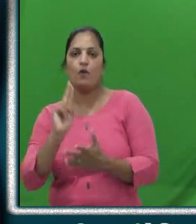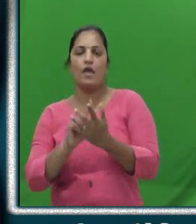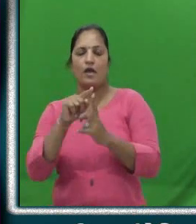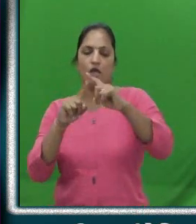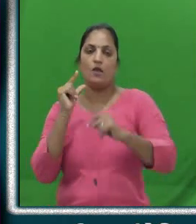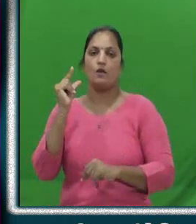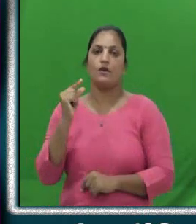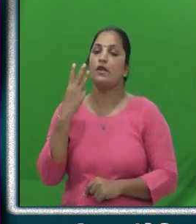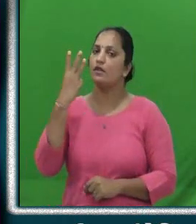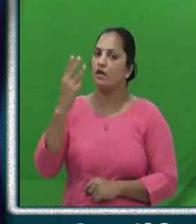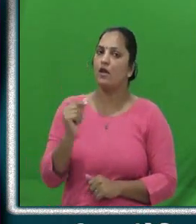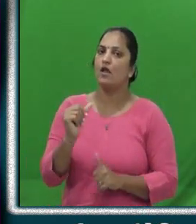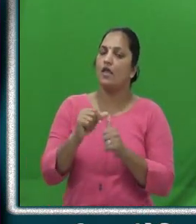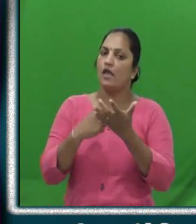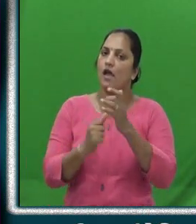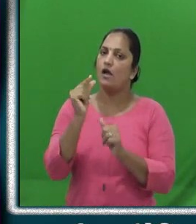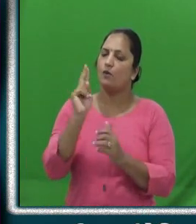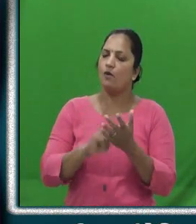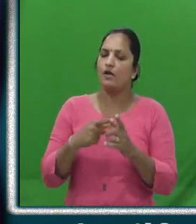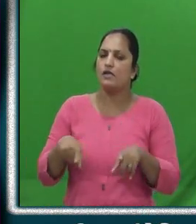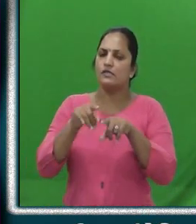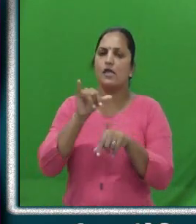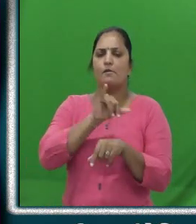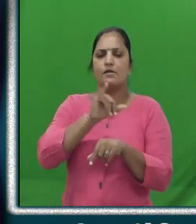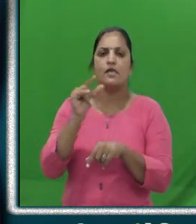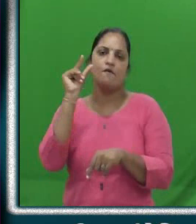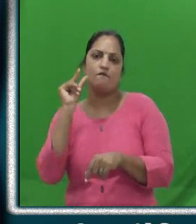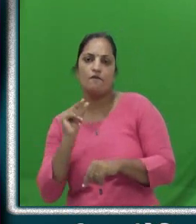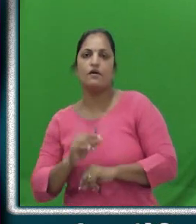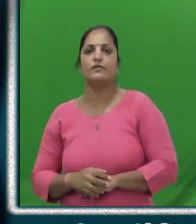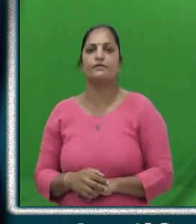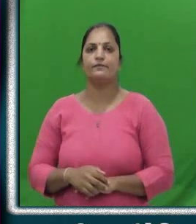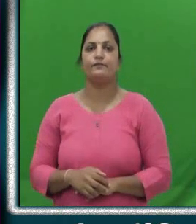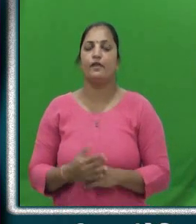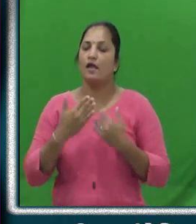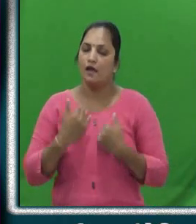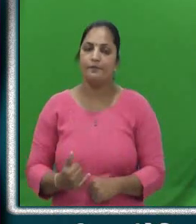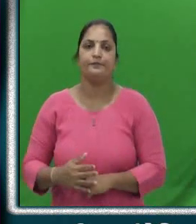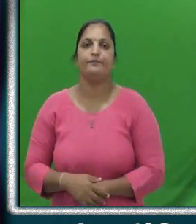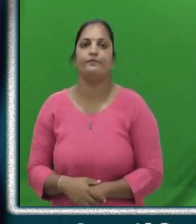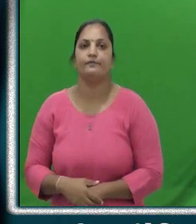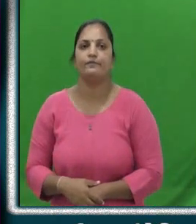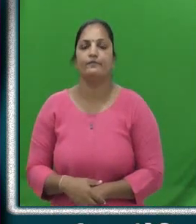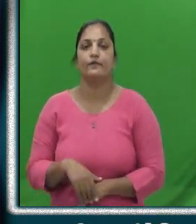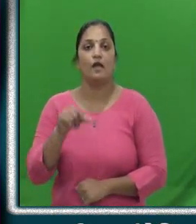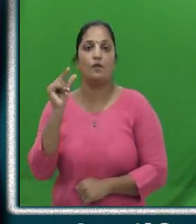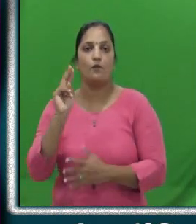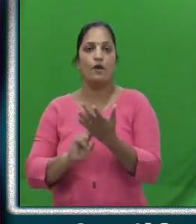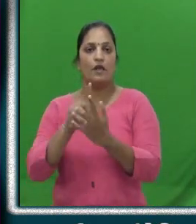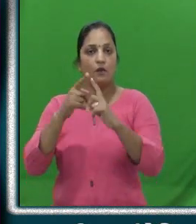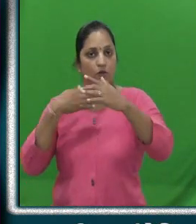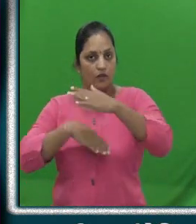यूनिट 3 एन इंटरव्यू विथ अरुण कृष्णमूर्ति ना सिमिलर वर्ड समानार्थी शब्दों हवे आपणे